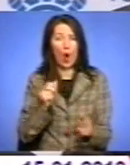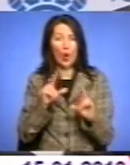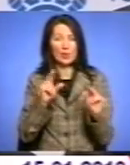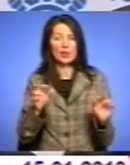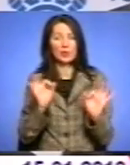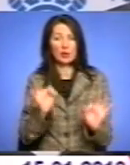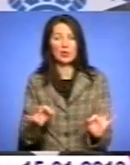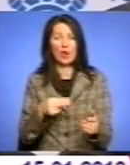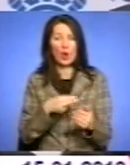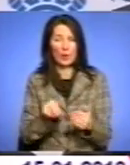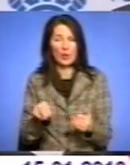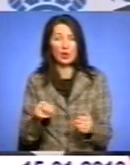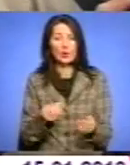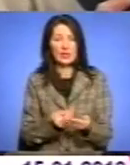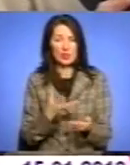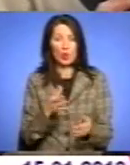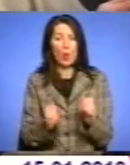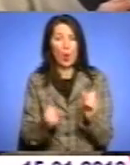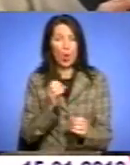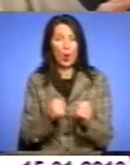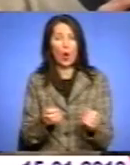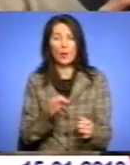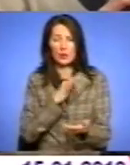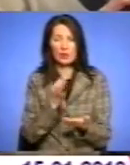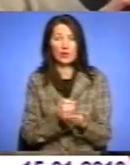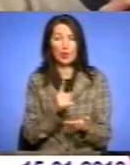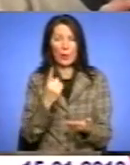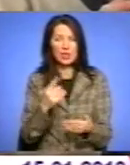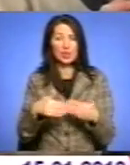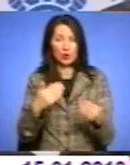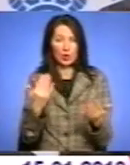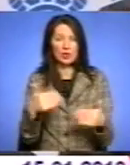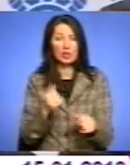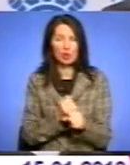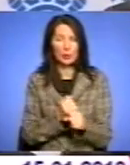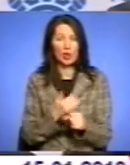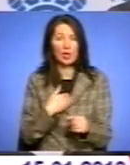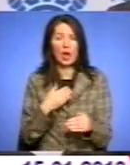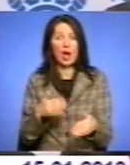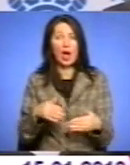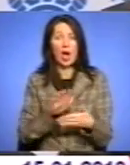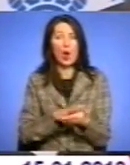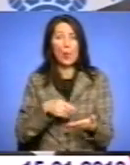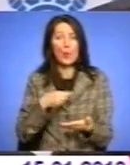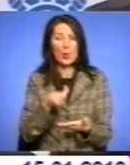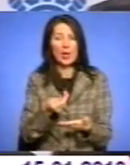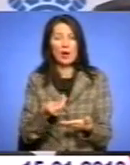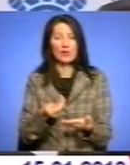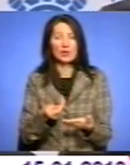закупівельну ціну на молоко. Прозвітував перед громадою, що перші кроки зроблено. Я подавав запити щодо